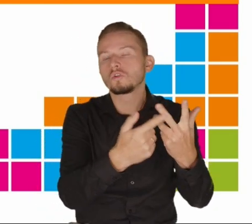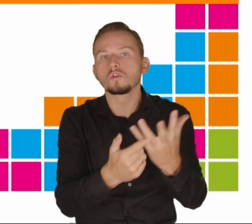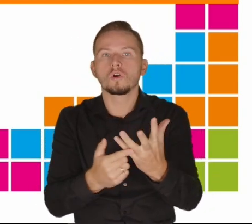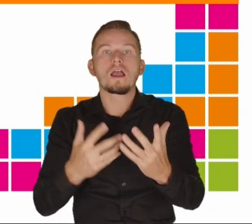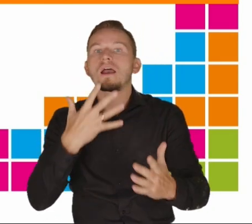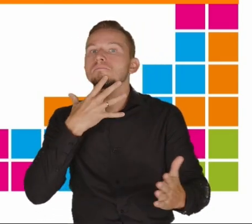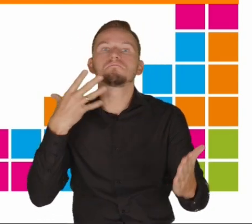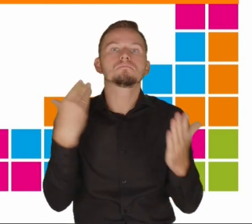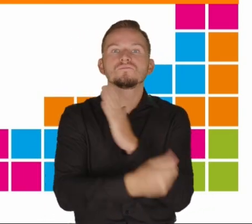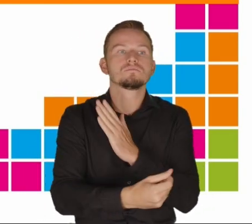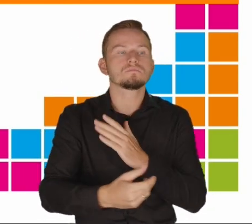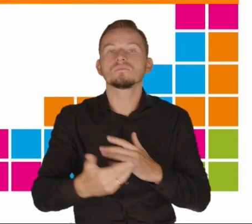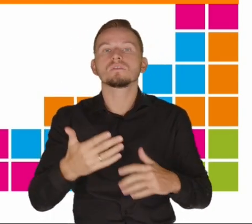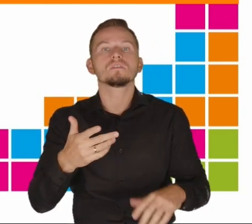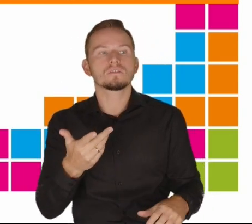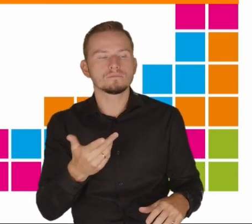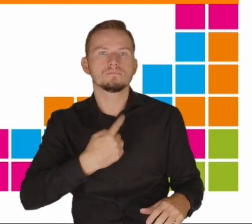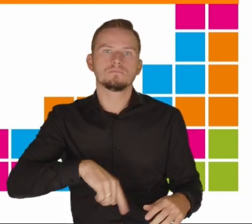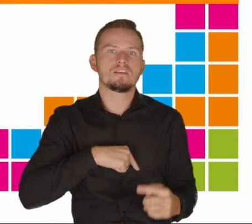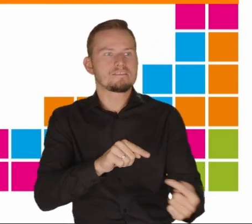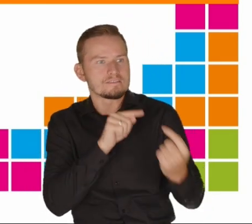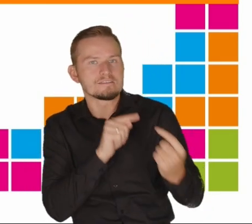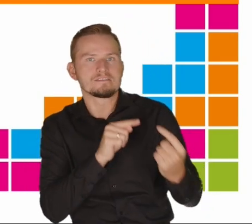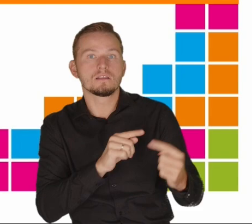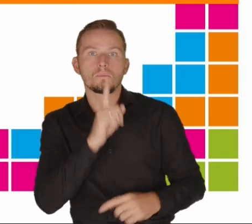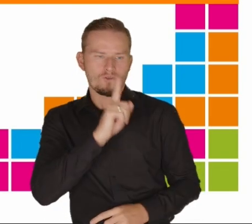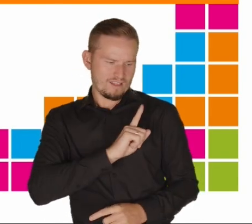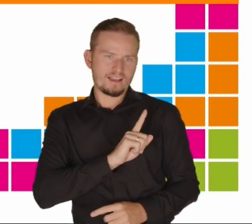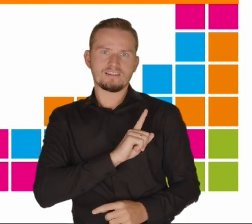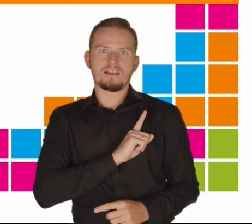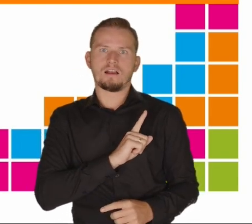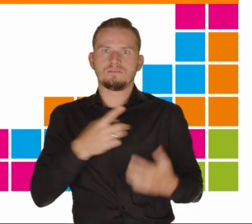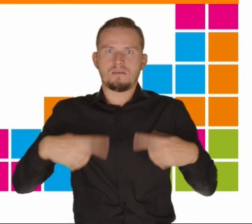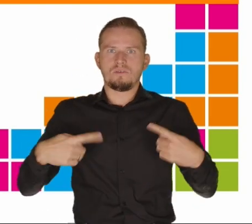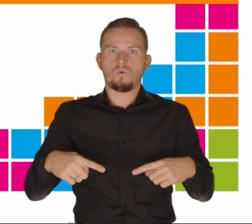rodzaj spóźnionej o kilka lat profilaktyki, czy w ogóle myślenia o